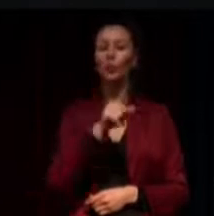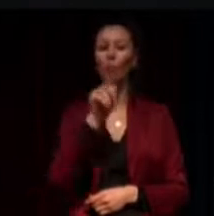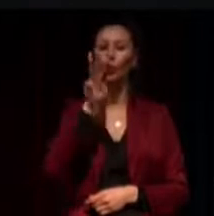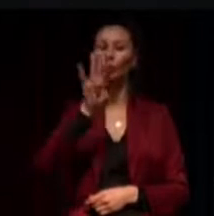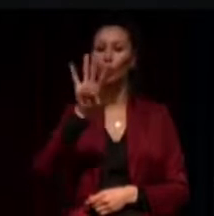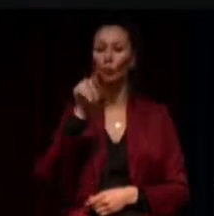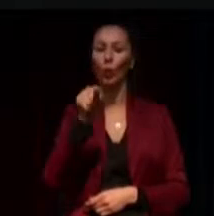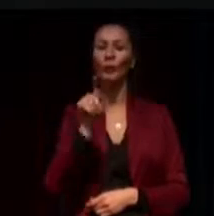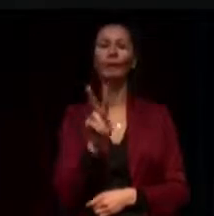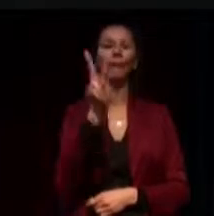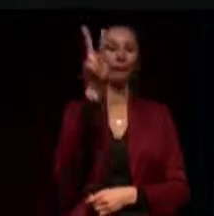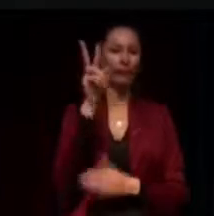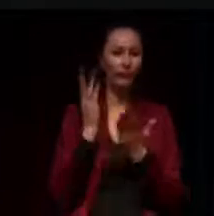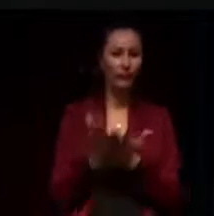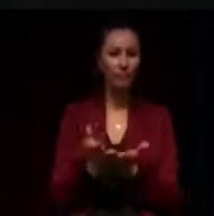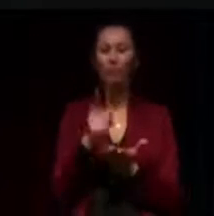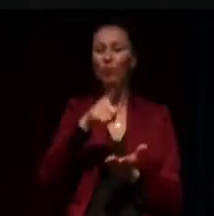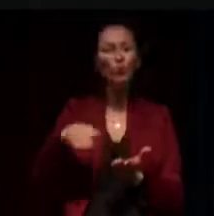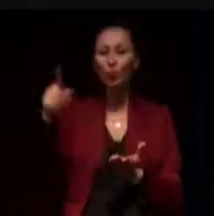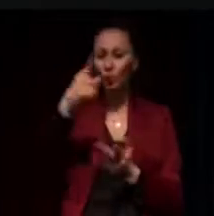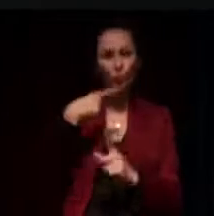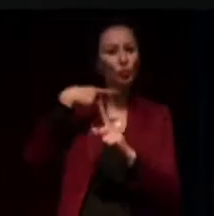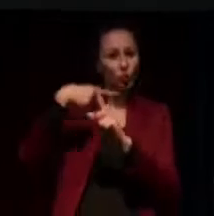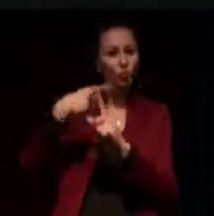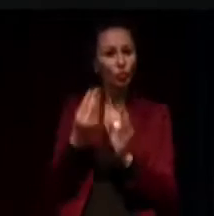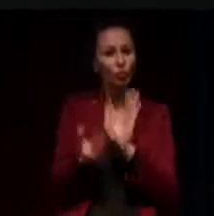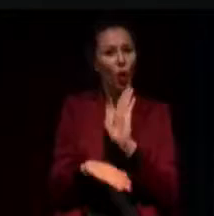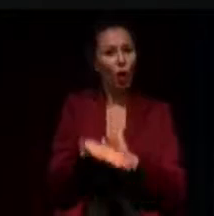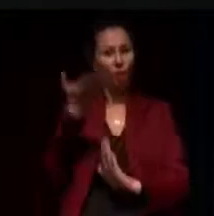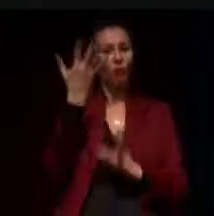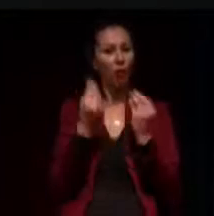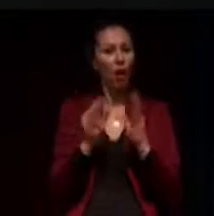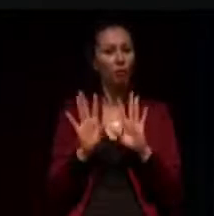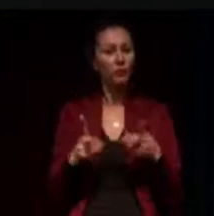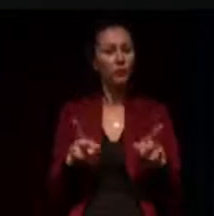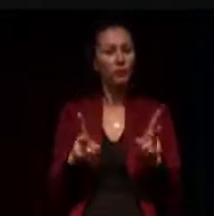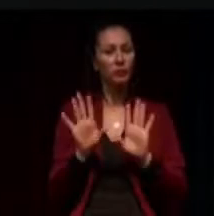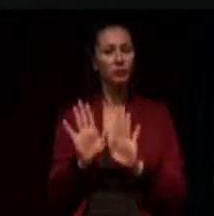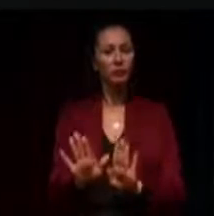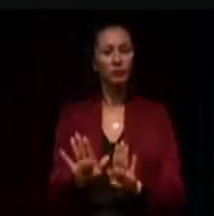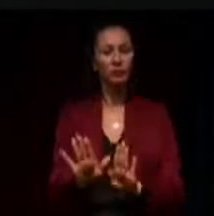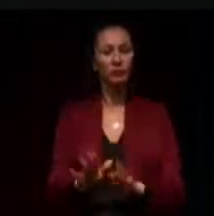%34.7. Bunları çoğaltabiliriz. Bunları çoğaltabiliriz.